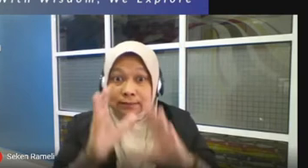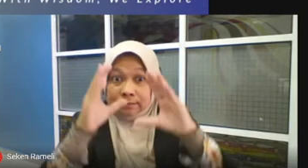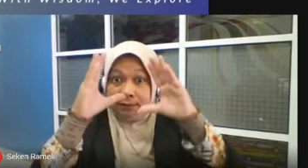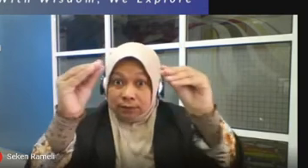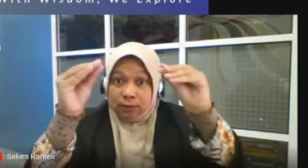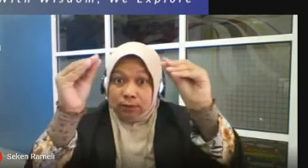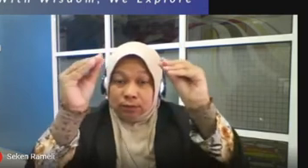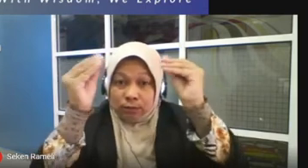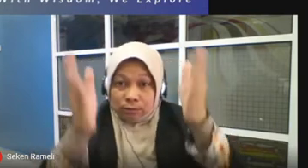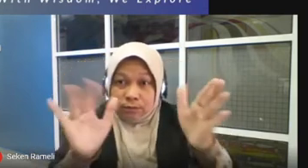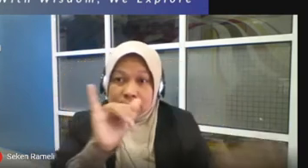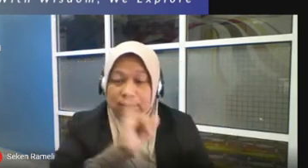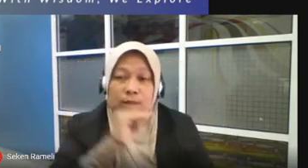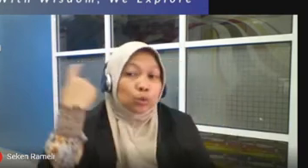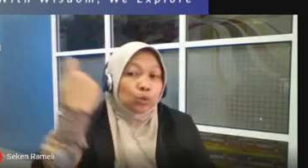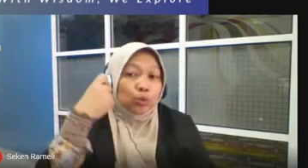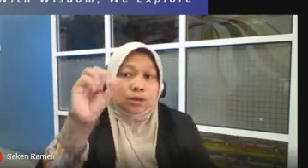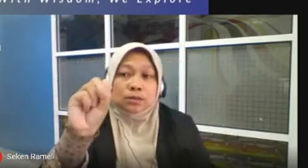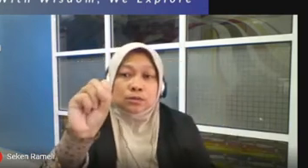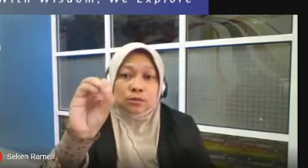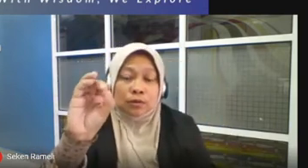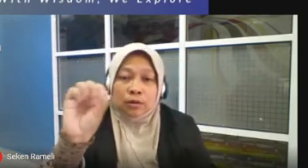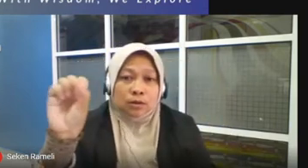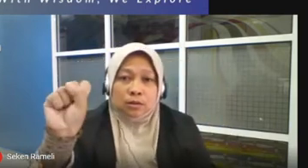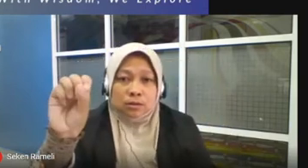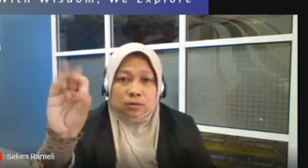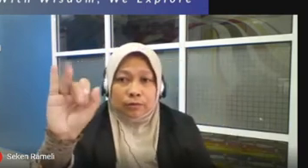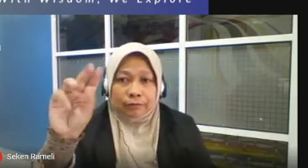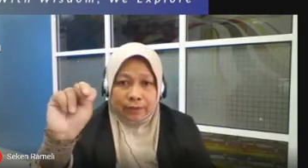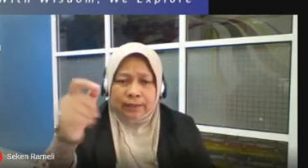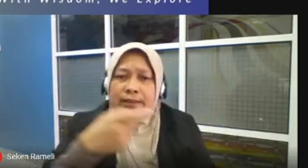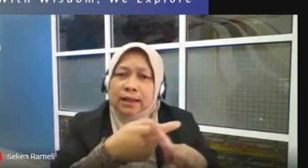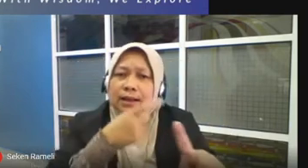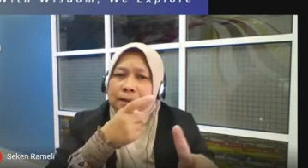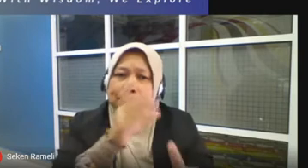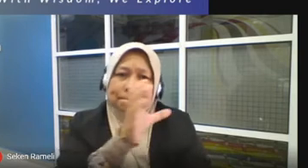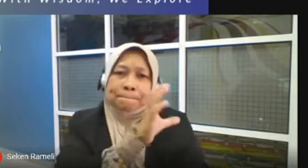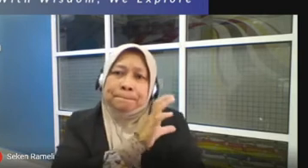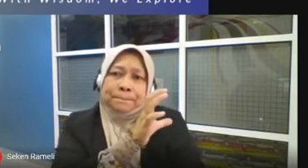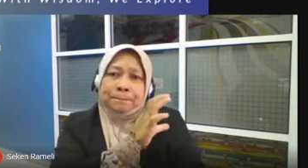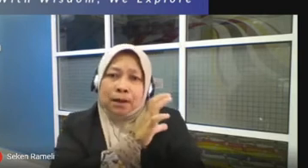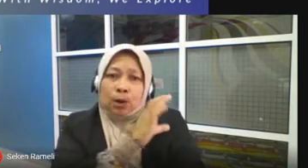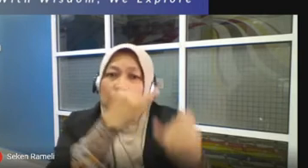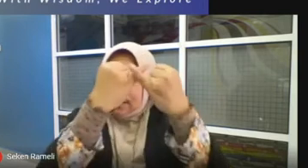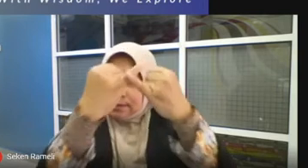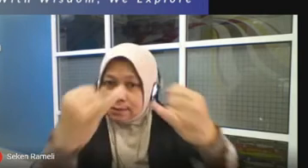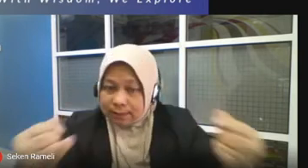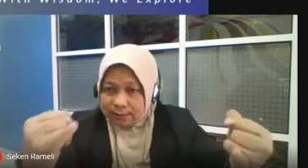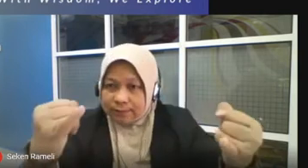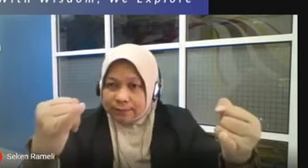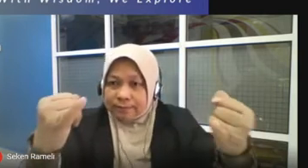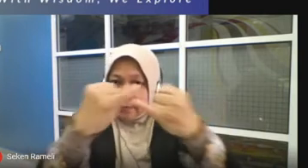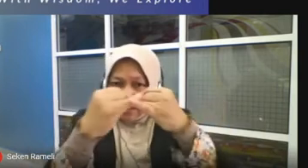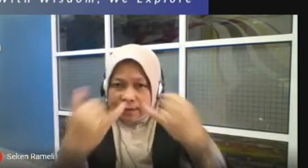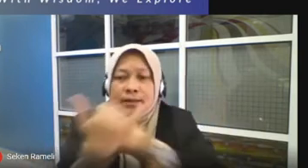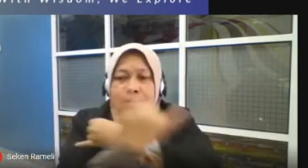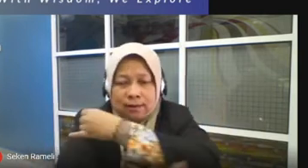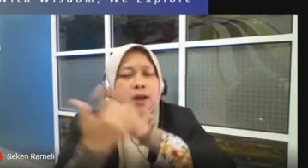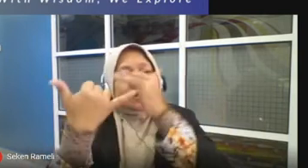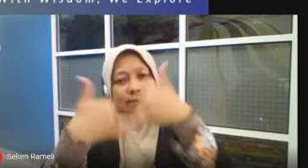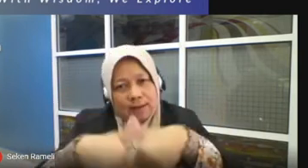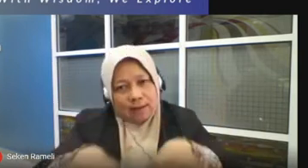iaitu dia Tuan Sufian bin Abdul Rahman daripada pegawai dia merupakan pegawai istana di Istana Negara yang sekarang ni masih